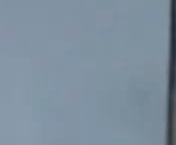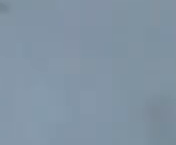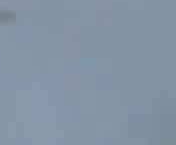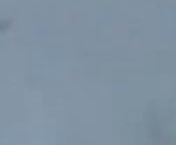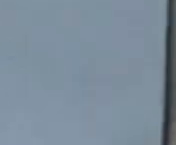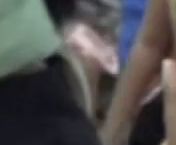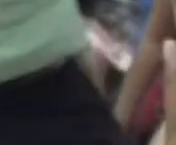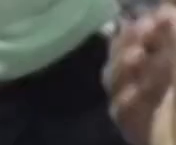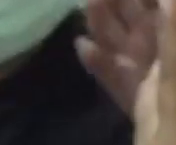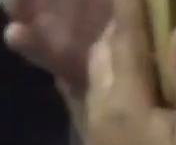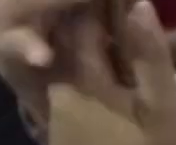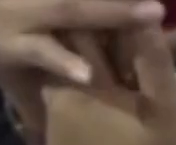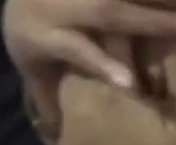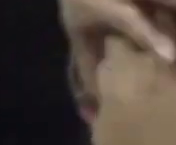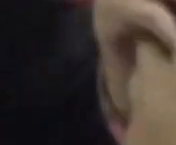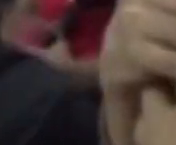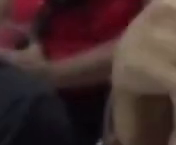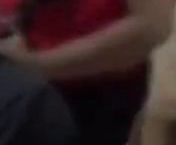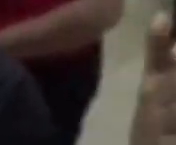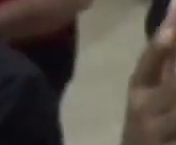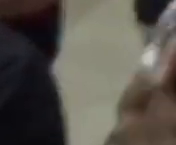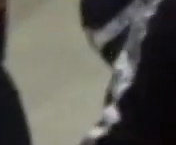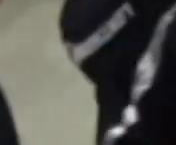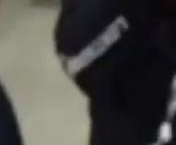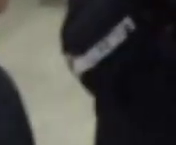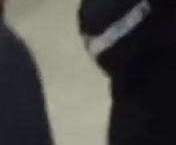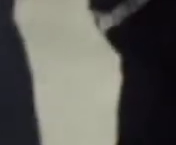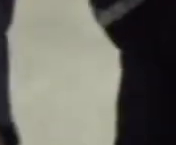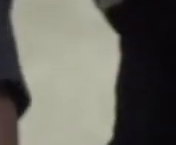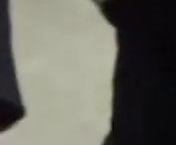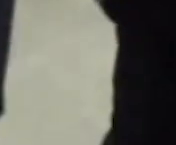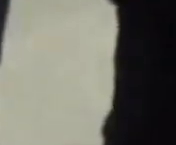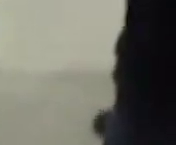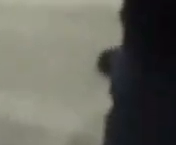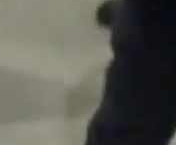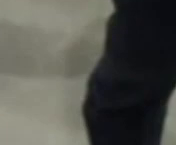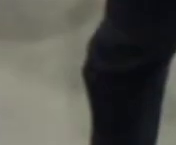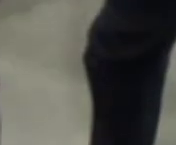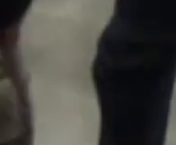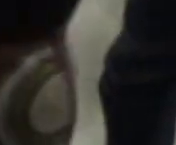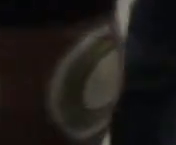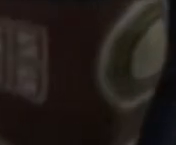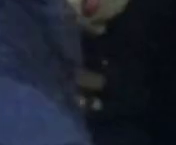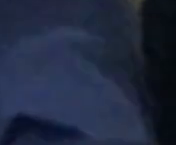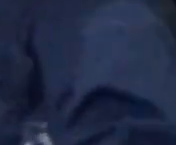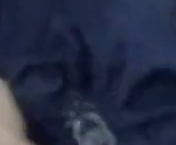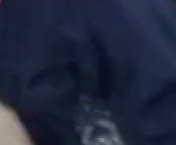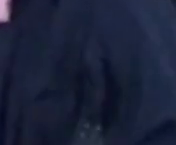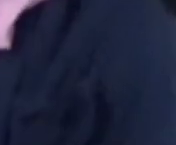Mereka menolak anggota keluarga mereka yang meninggal minggu dini hari akibat asam lambung dan asma dikategorikan pasien dalam pengawasan.